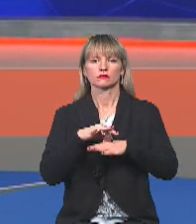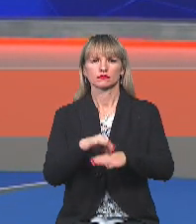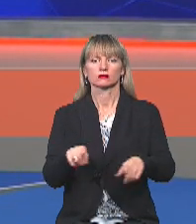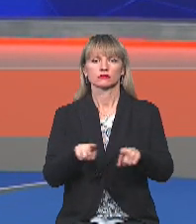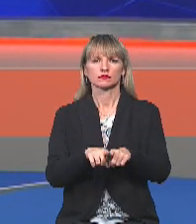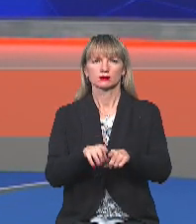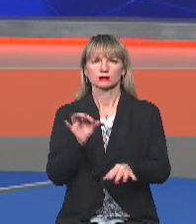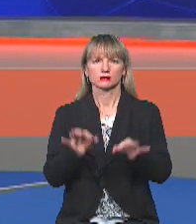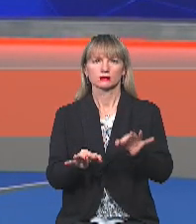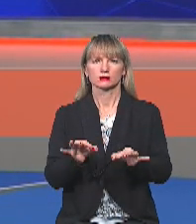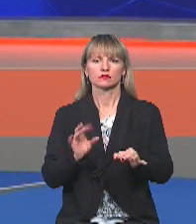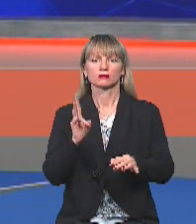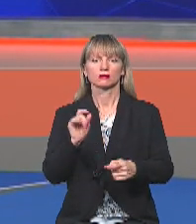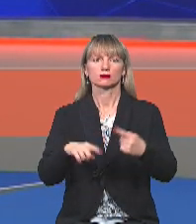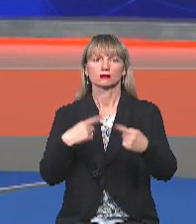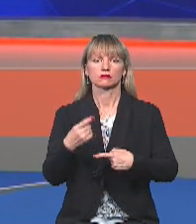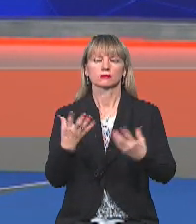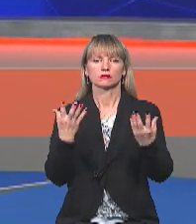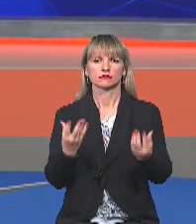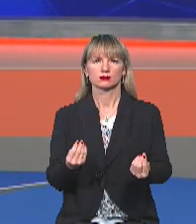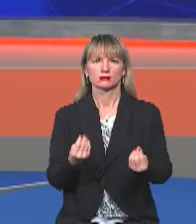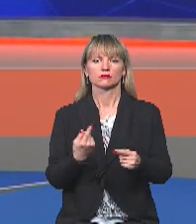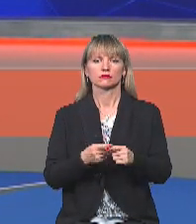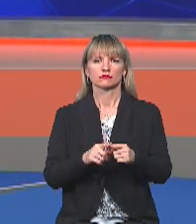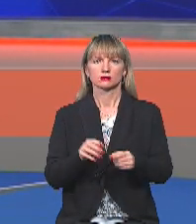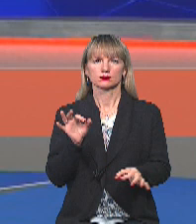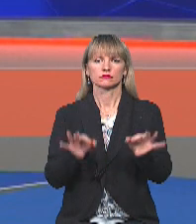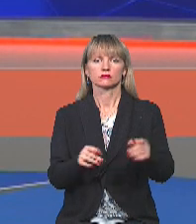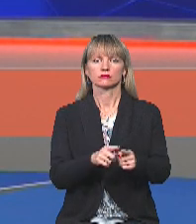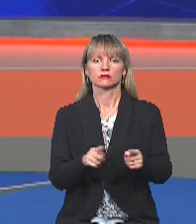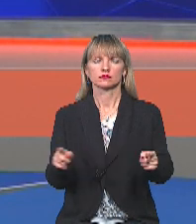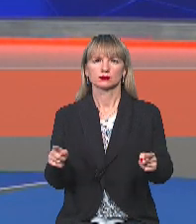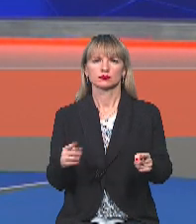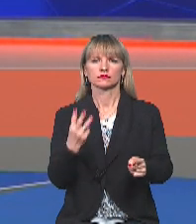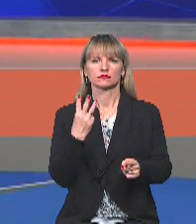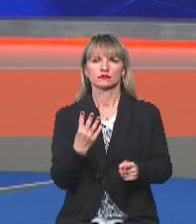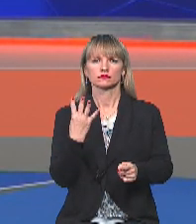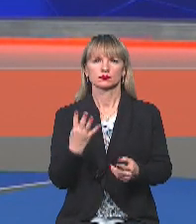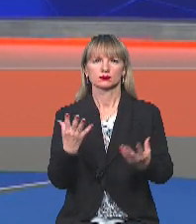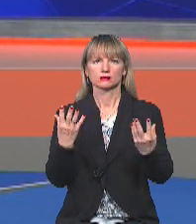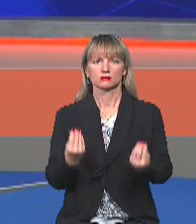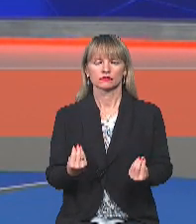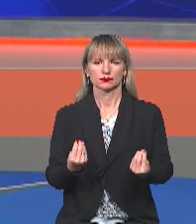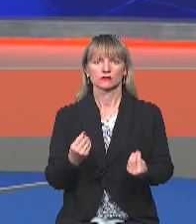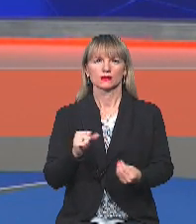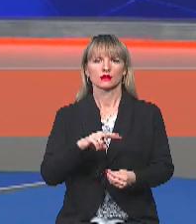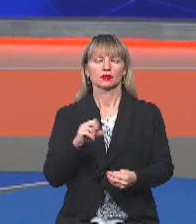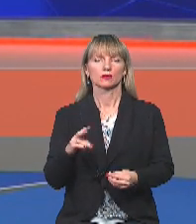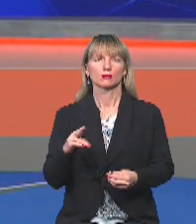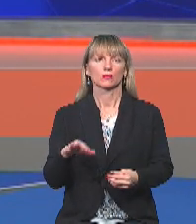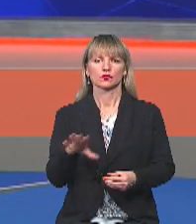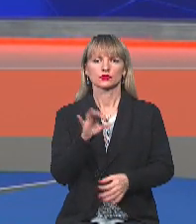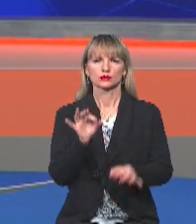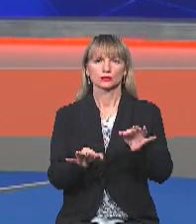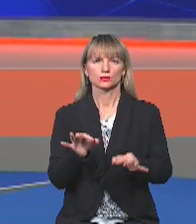такі засідання. На наступний день ці засідання тривали 3-4 дні, але по всіх